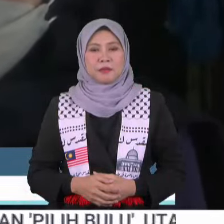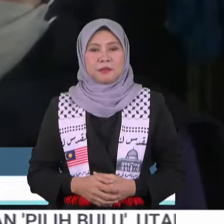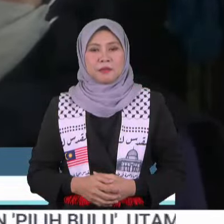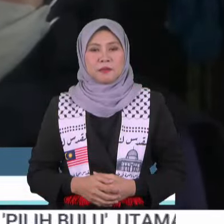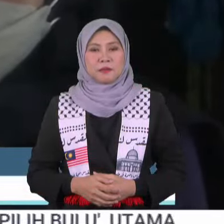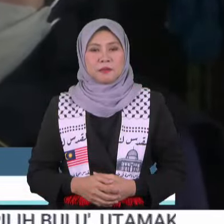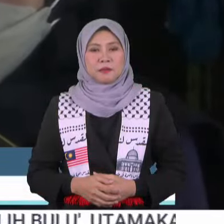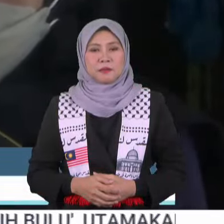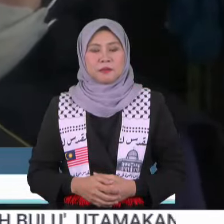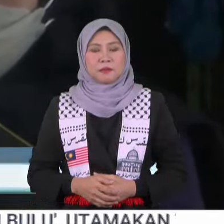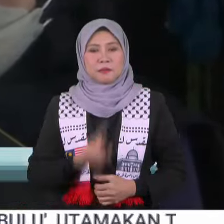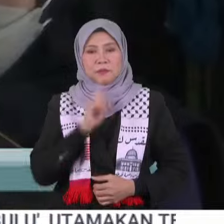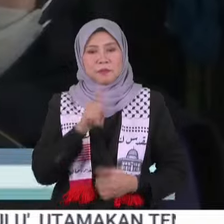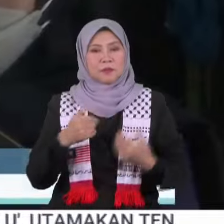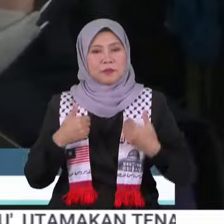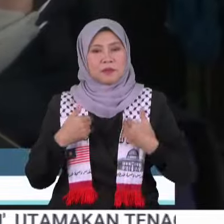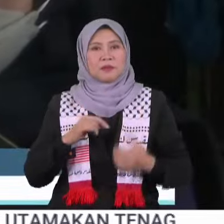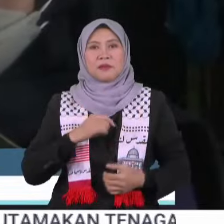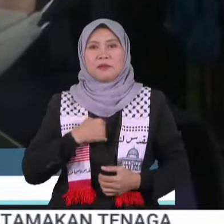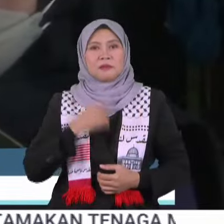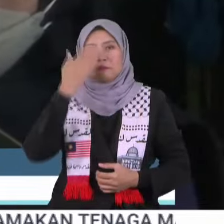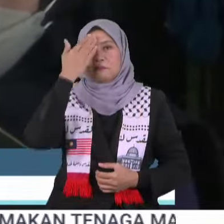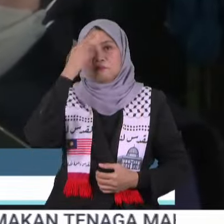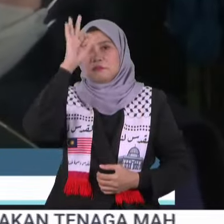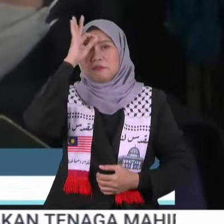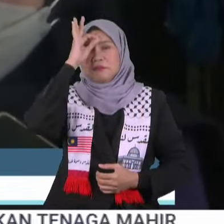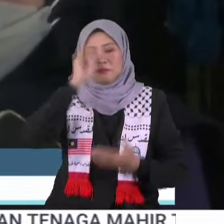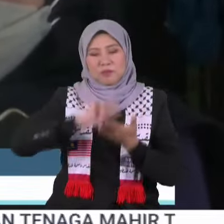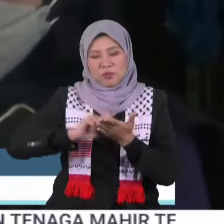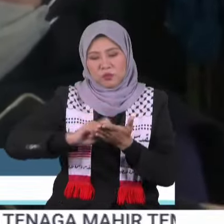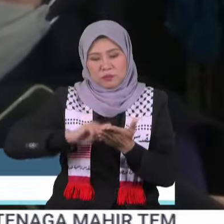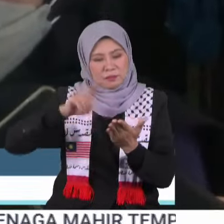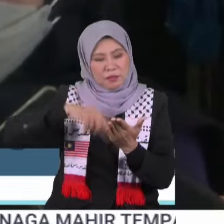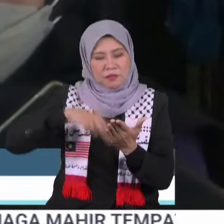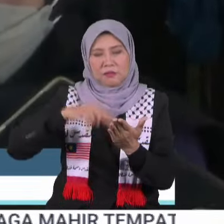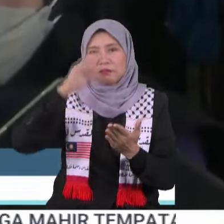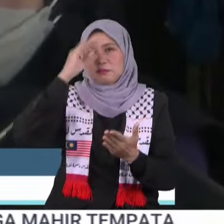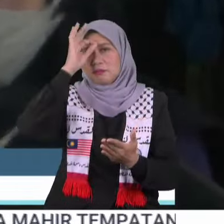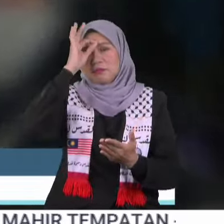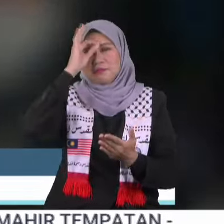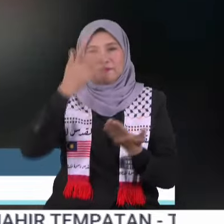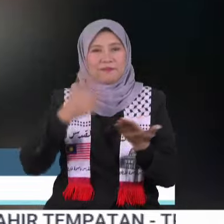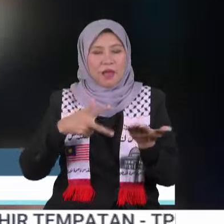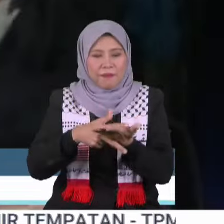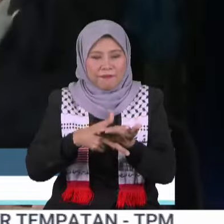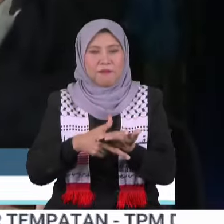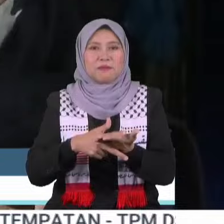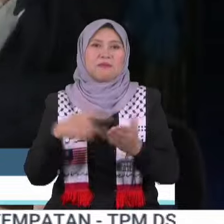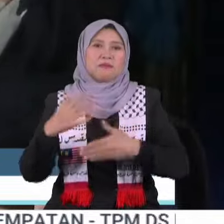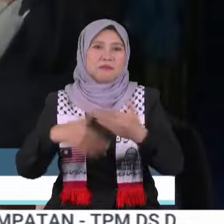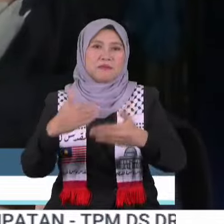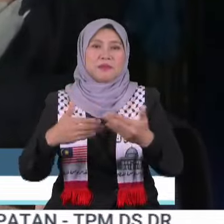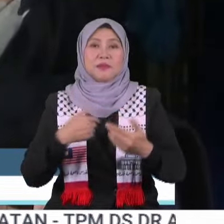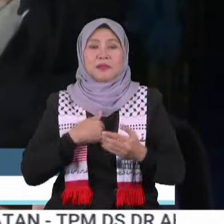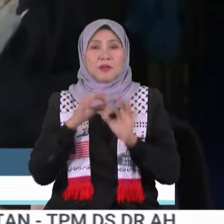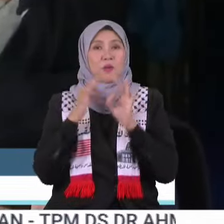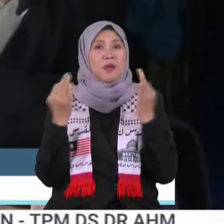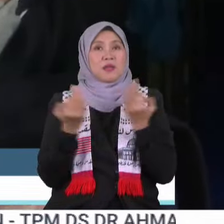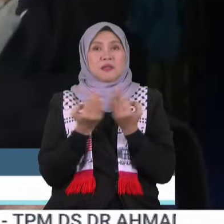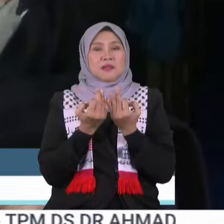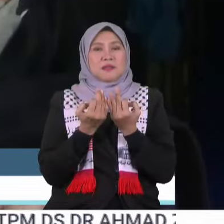Ada. Memang ada, tapi orang cakap saya ni tak reti nulis, tak reti baca. Itu yang saya buat sekat jalan je. Macam saya sekeluarga